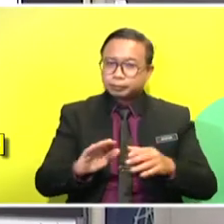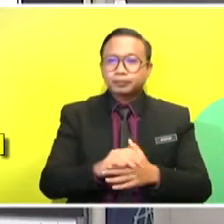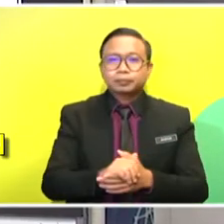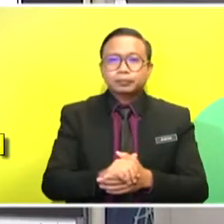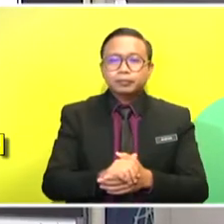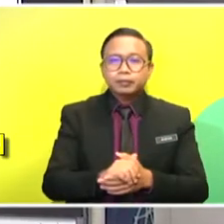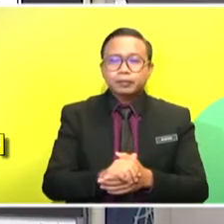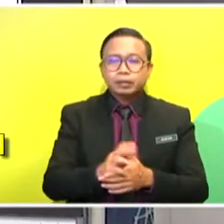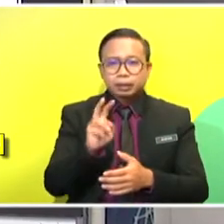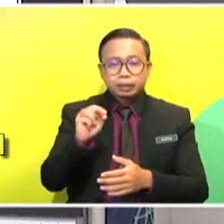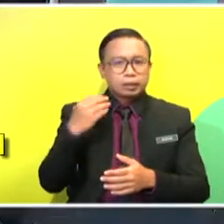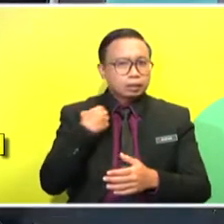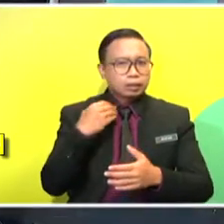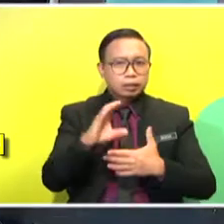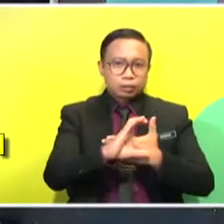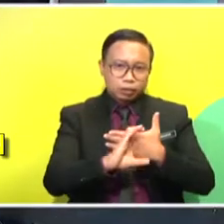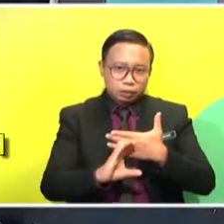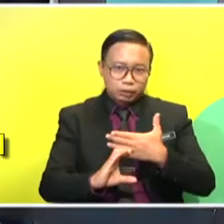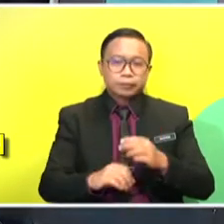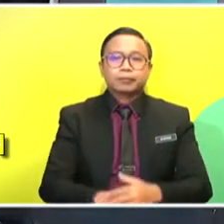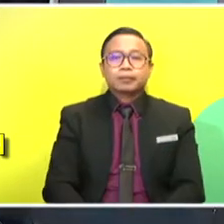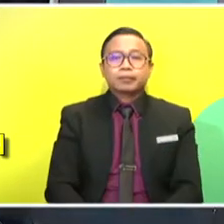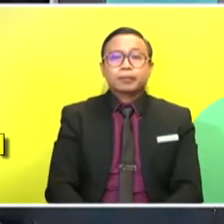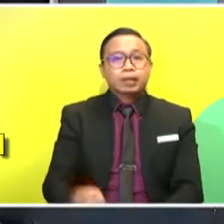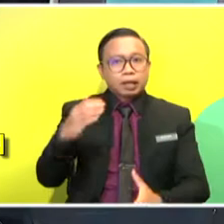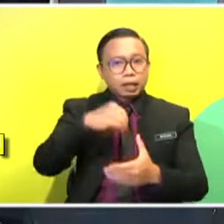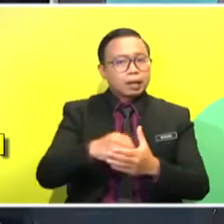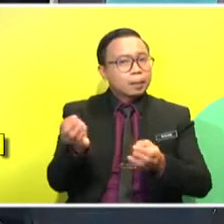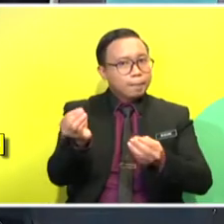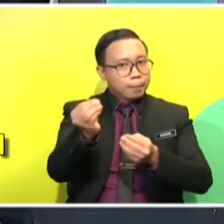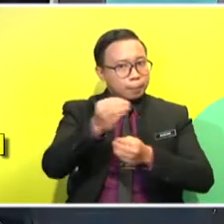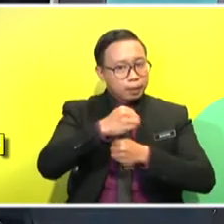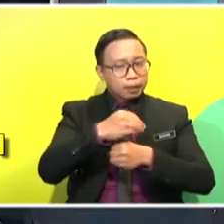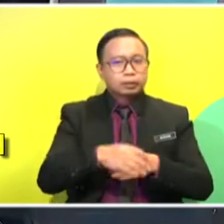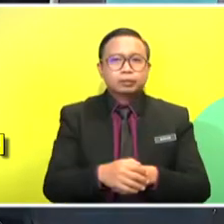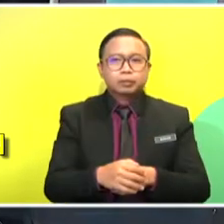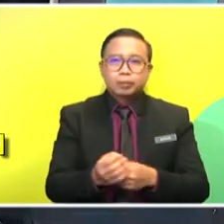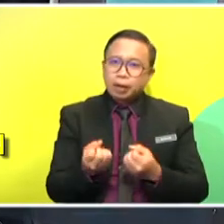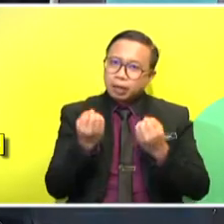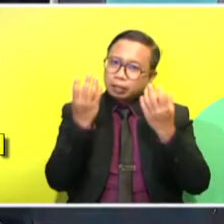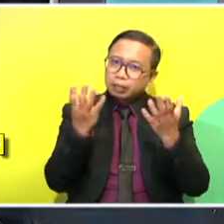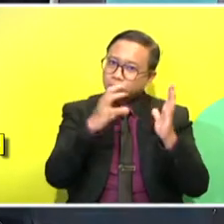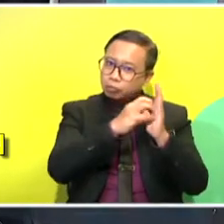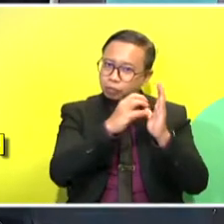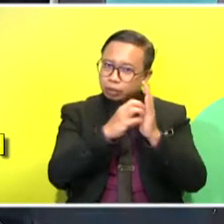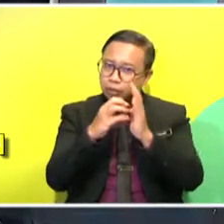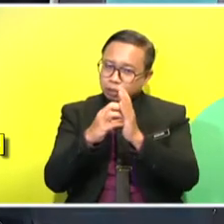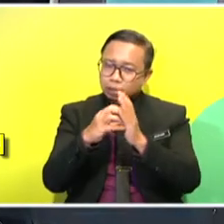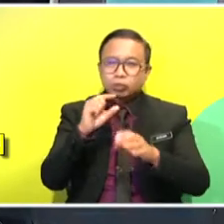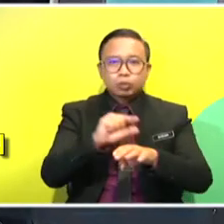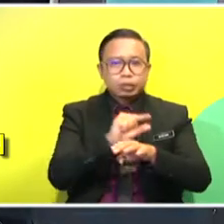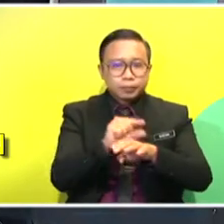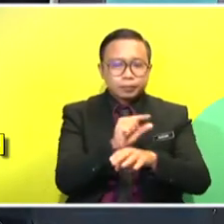makmal komputer. Betul, cikgu? Betul. Sebab di dalam makmal, salur elektrik itu banyak soket yang digunakan.